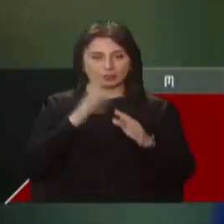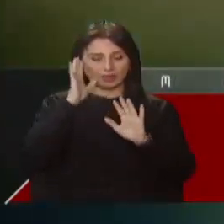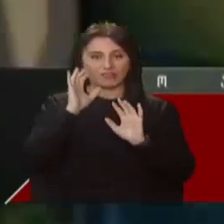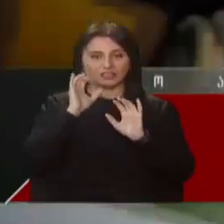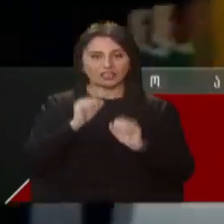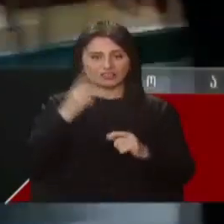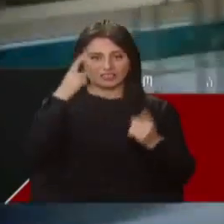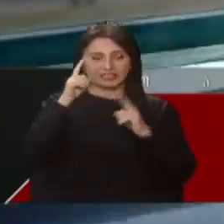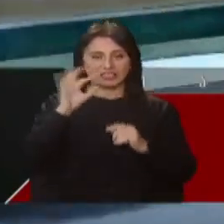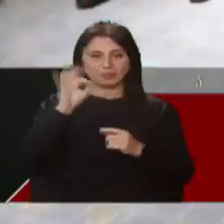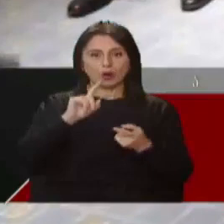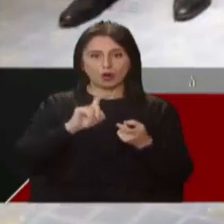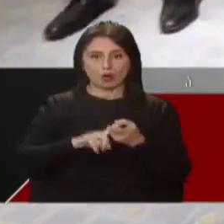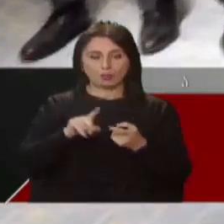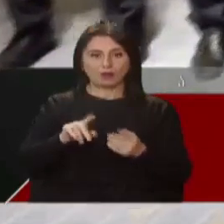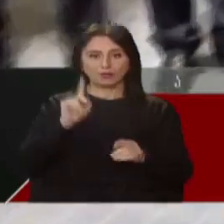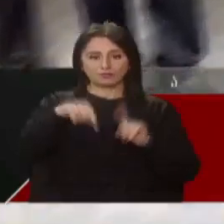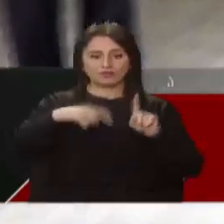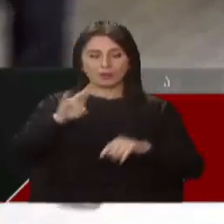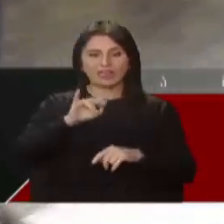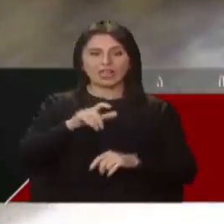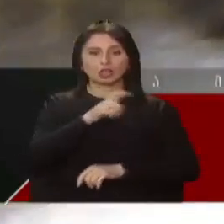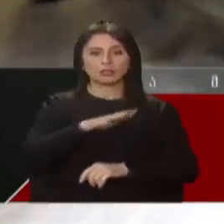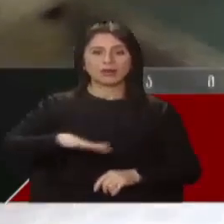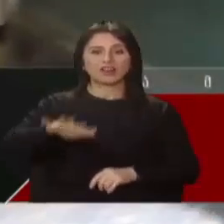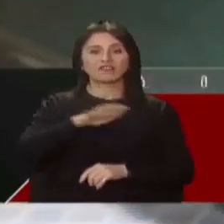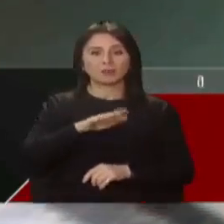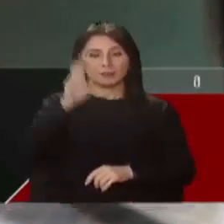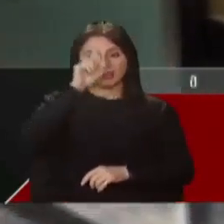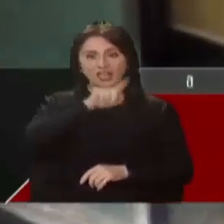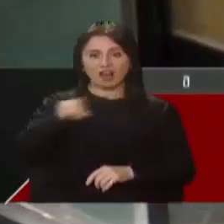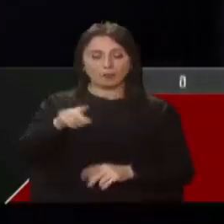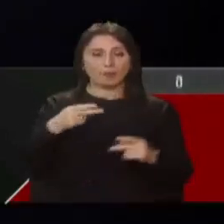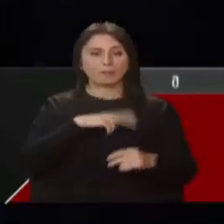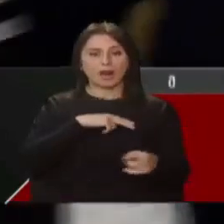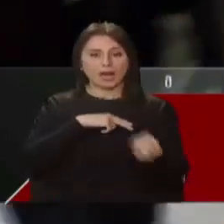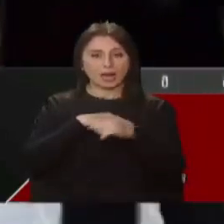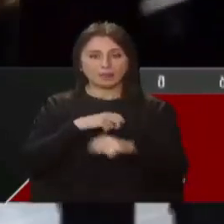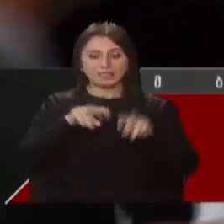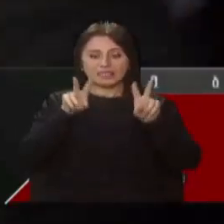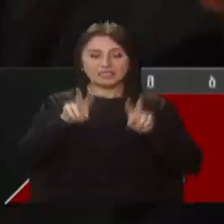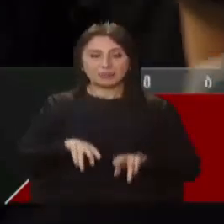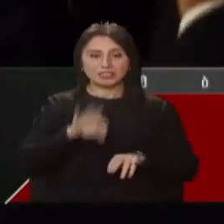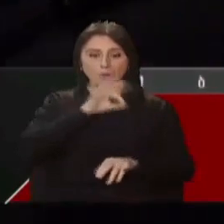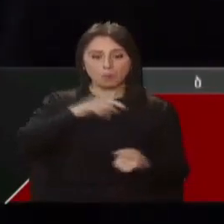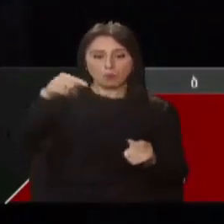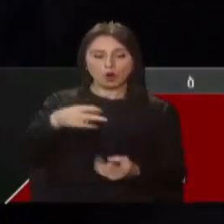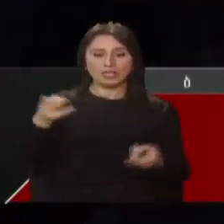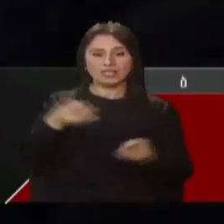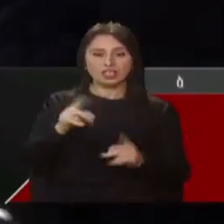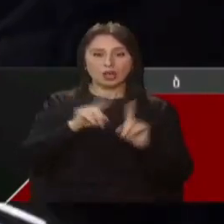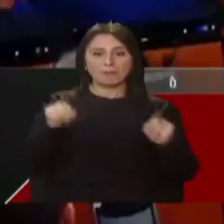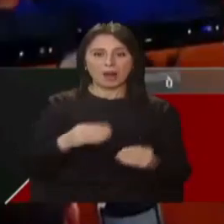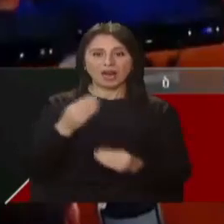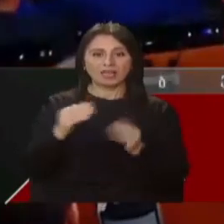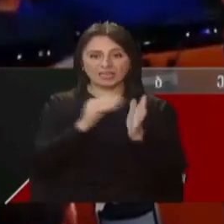თავდაცვის ინიციატივების შესახებ დოკუმენტი ავალდებულებს ნატოს წევრი ქვეყნების მთავრობებს და პარლამენტებს სპეციალურად მორგებული საჭიროებების